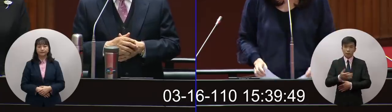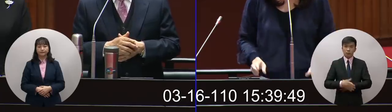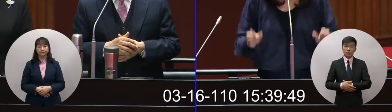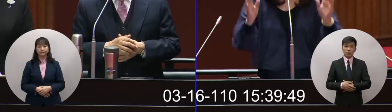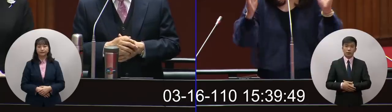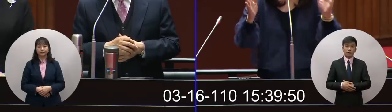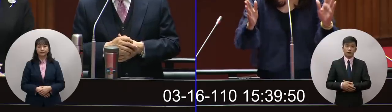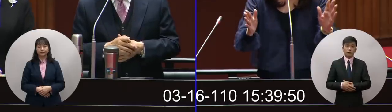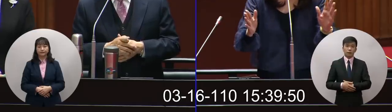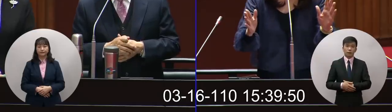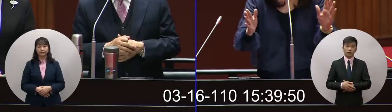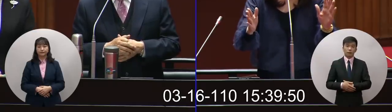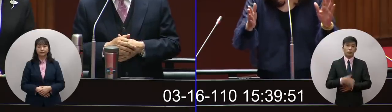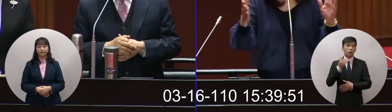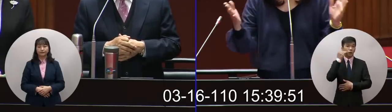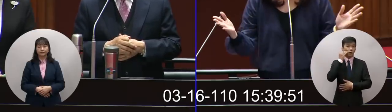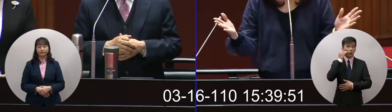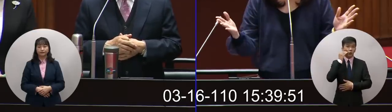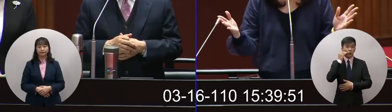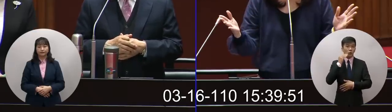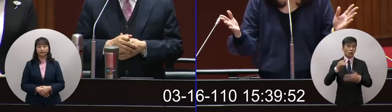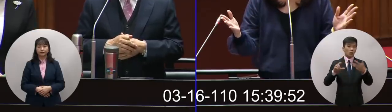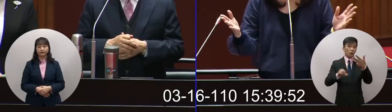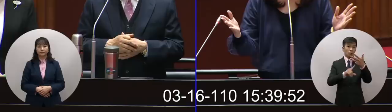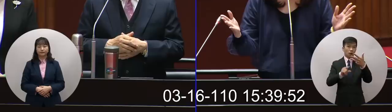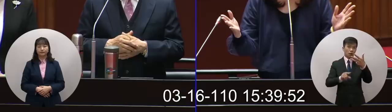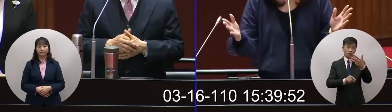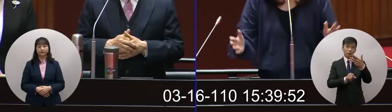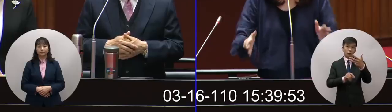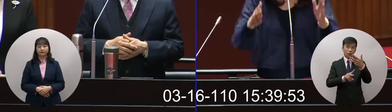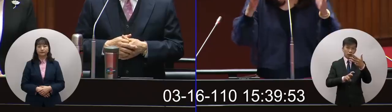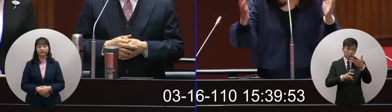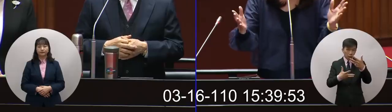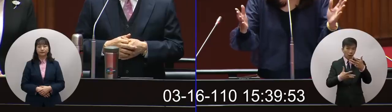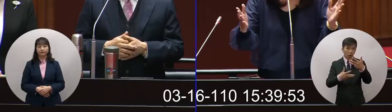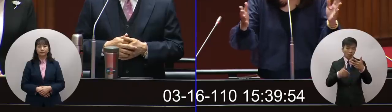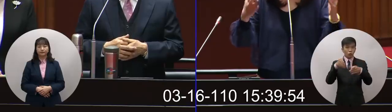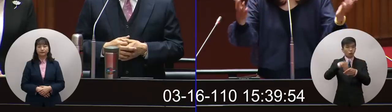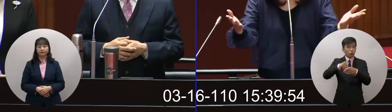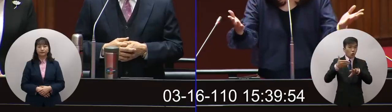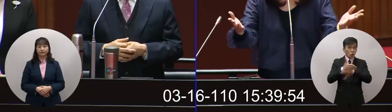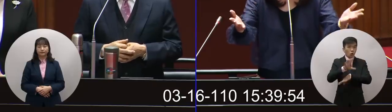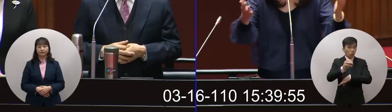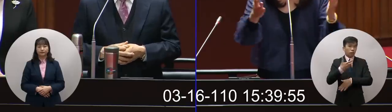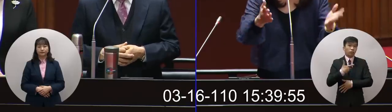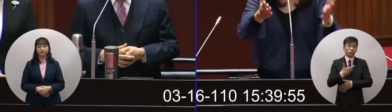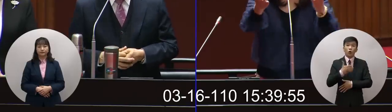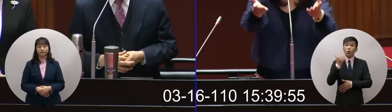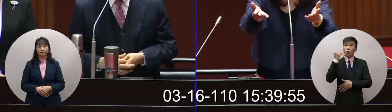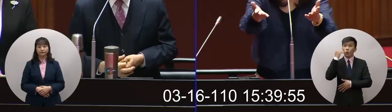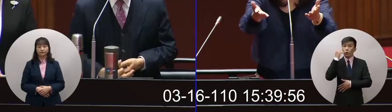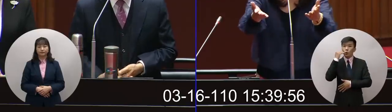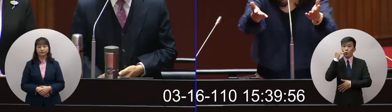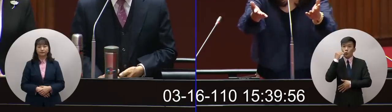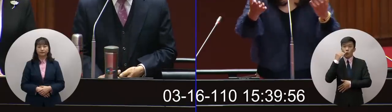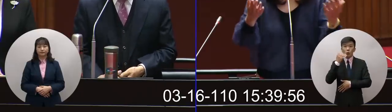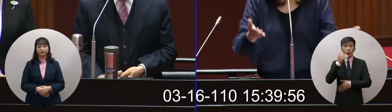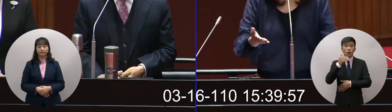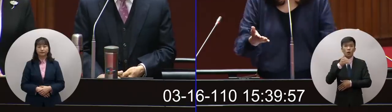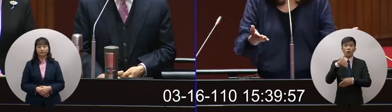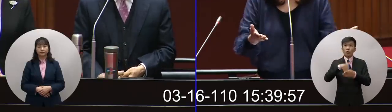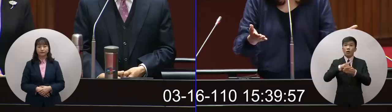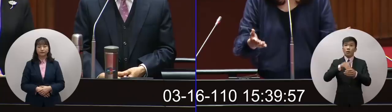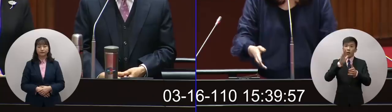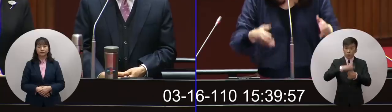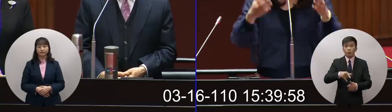因为如果8月28号，我们谁也不知道会不会通过。那如果没有通过，一切就开始像您说的继